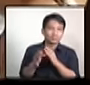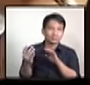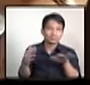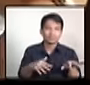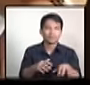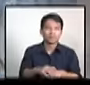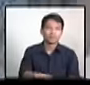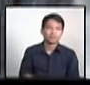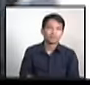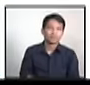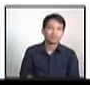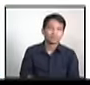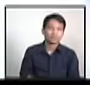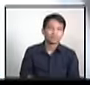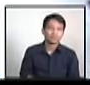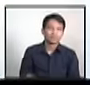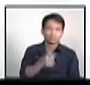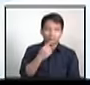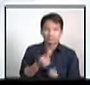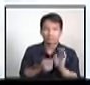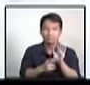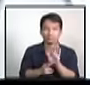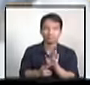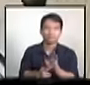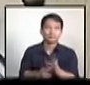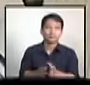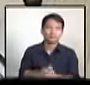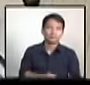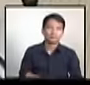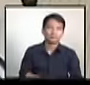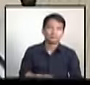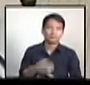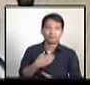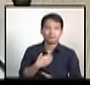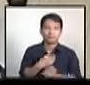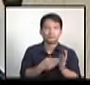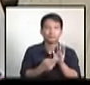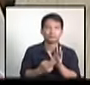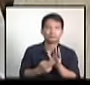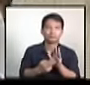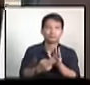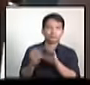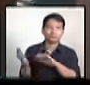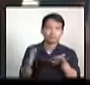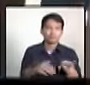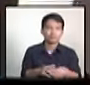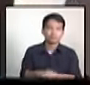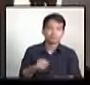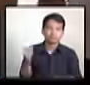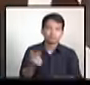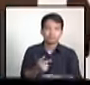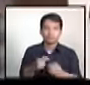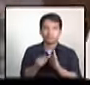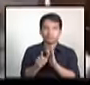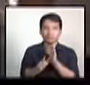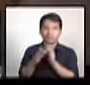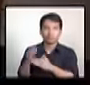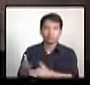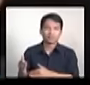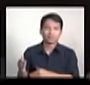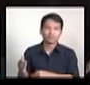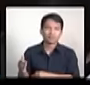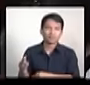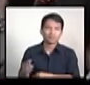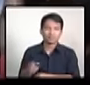sila sa debate. Ang kinatawa naman ni Mayor Rodi Duterte irerekomenda sa alkalde na dumalo. Habang ang abogado ni Senator Grace